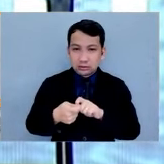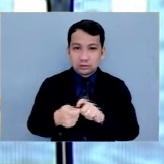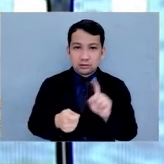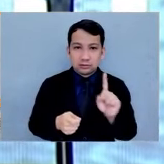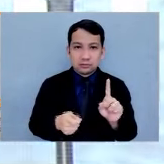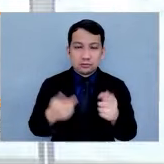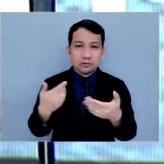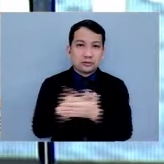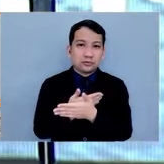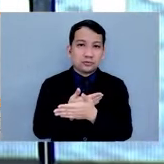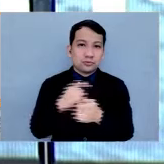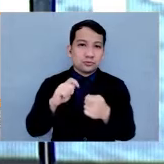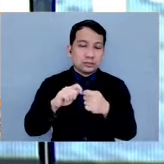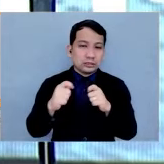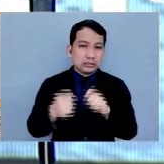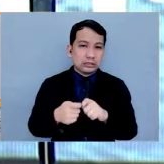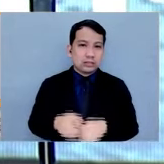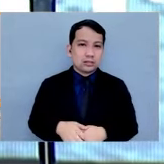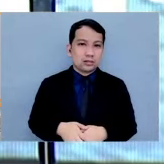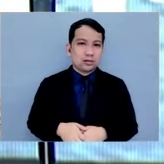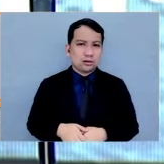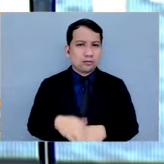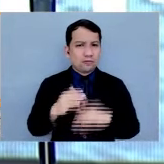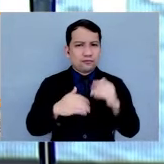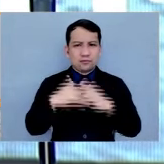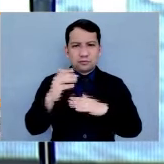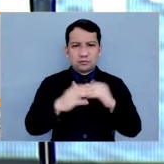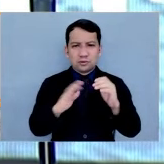ka termino. Komportable na ta sa